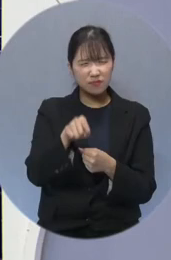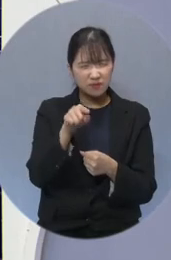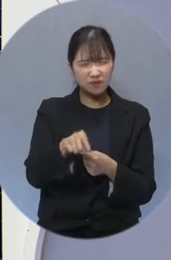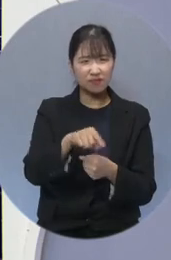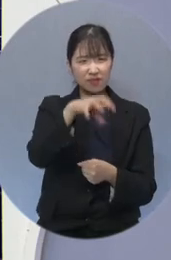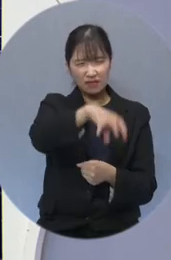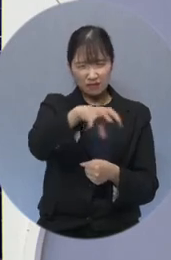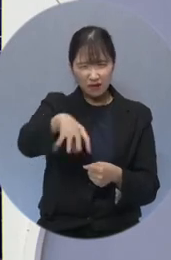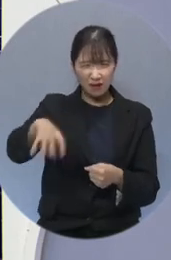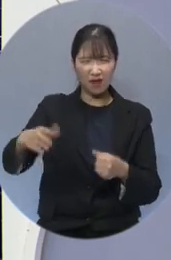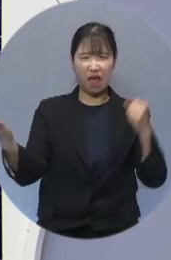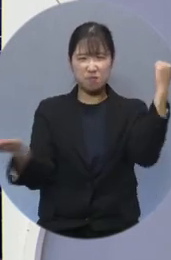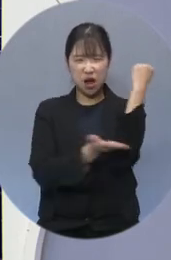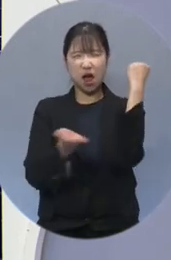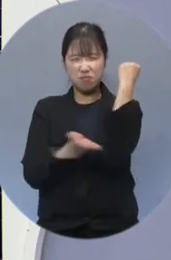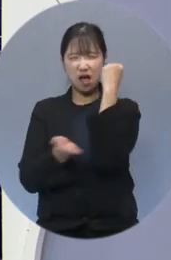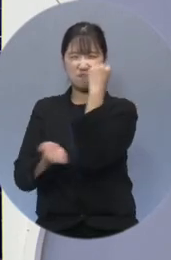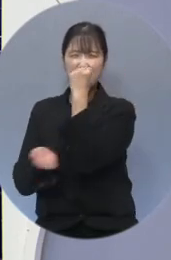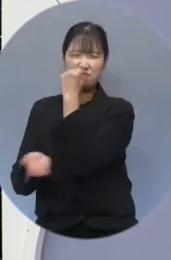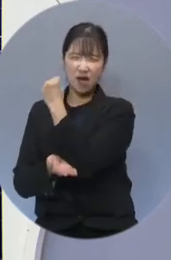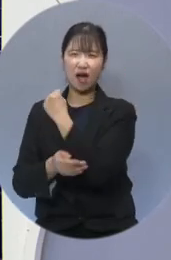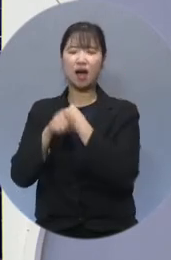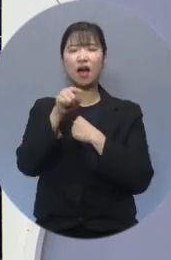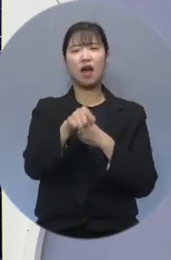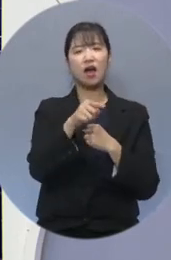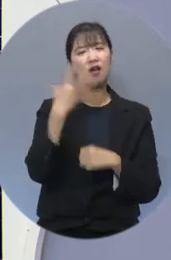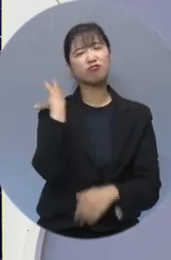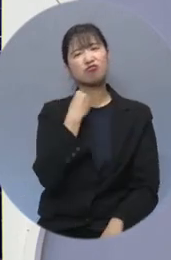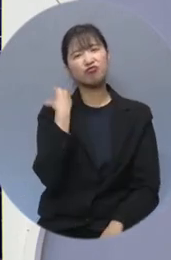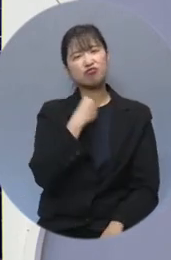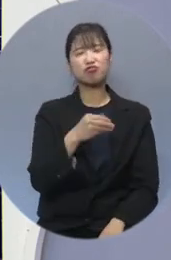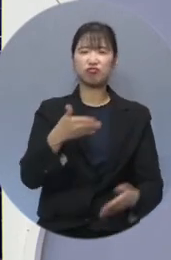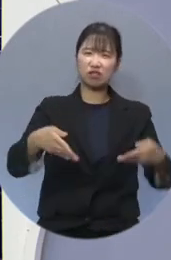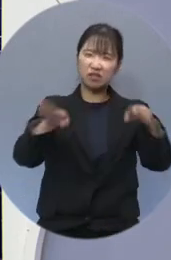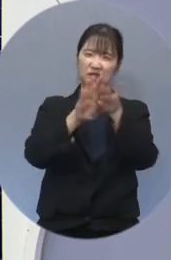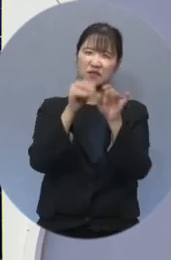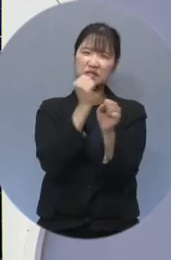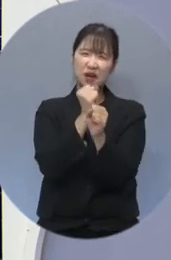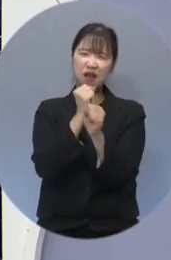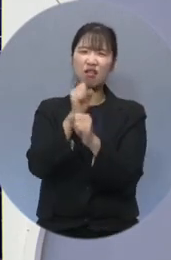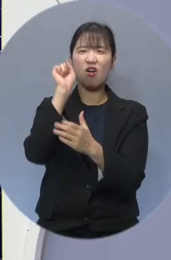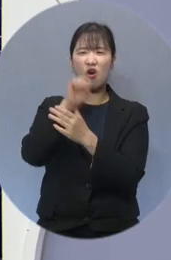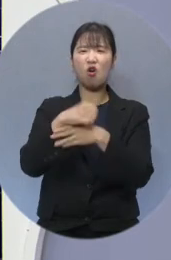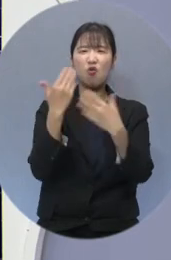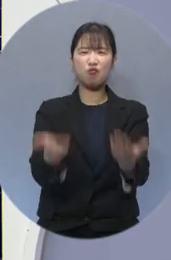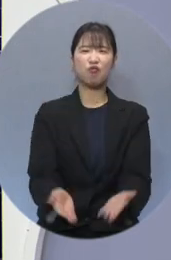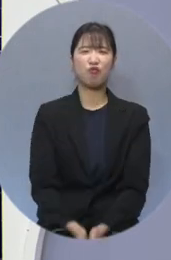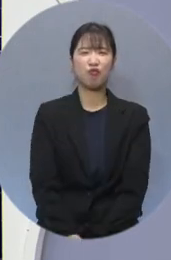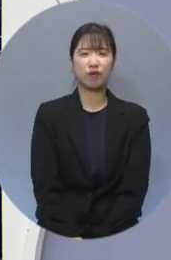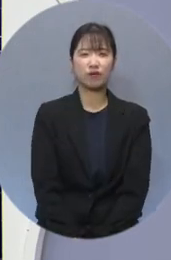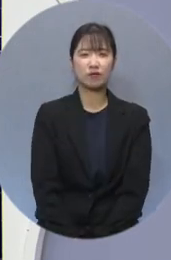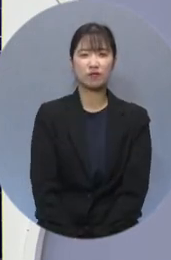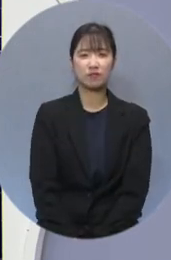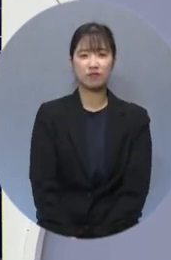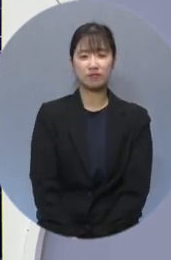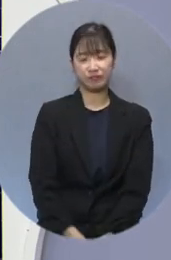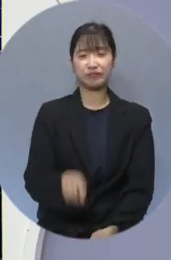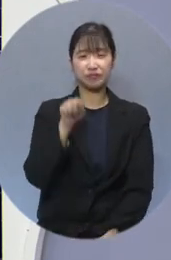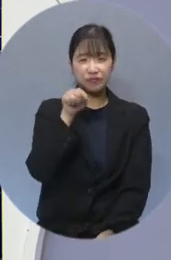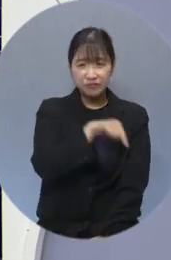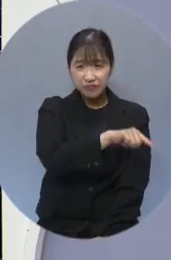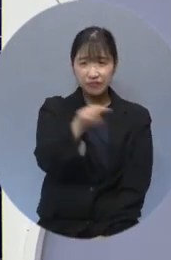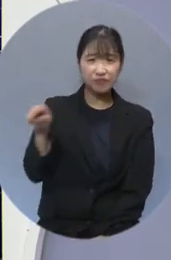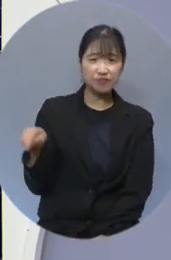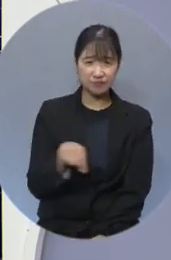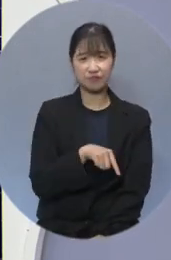지절을 뭉텅뭉텅 잘라서 숙박 시설을 계획을 허가를 해준 거죠. 그래서 이제 그거를 다시